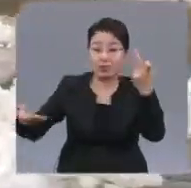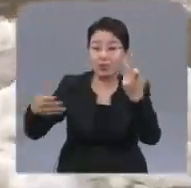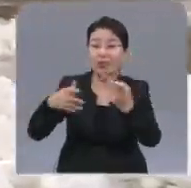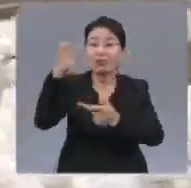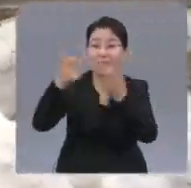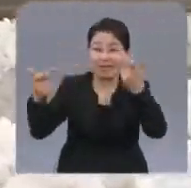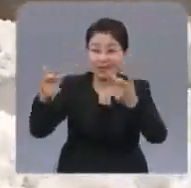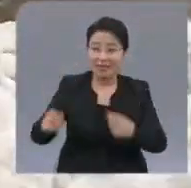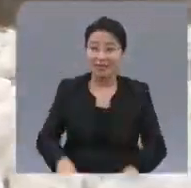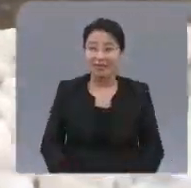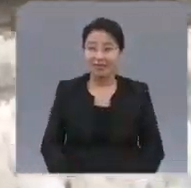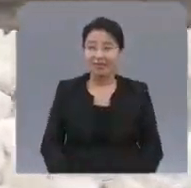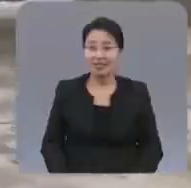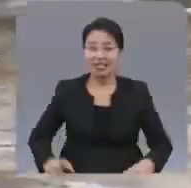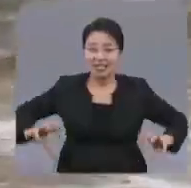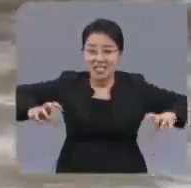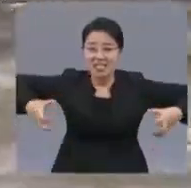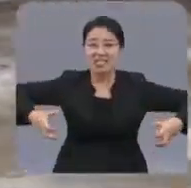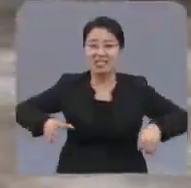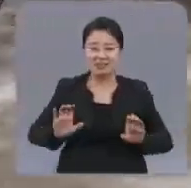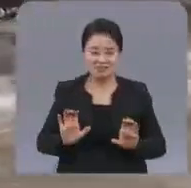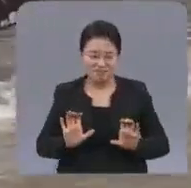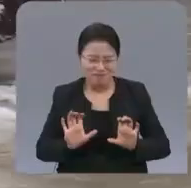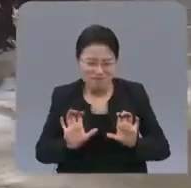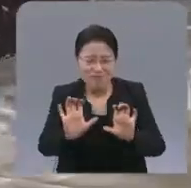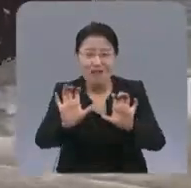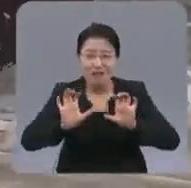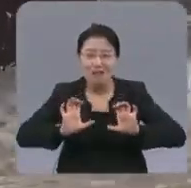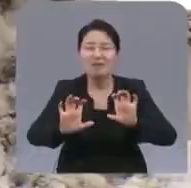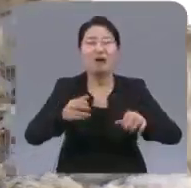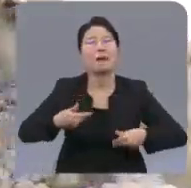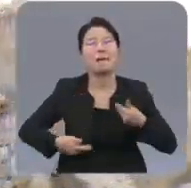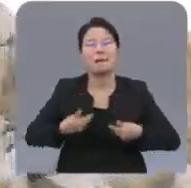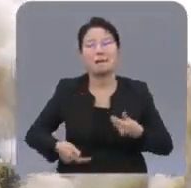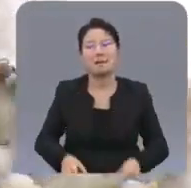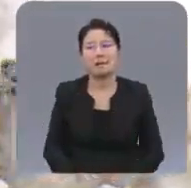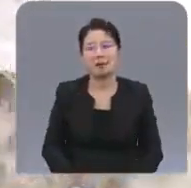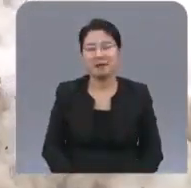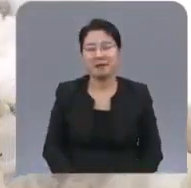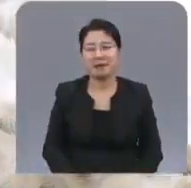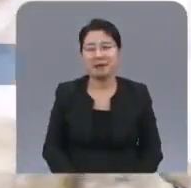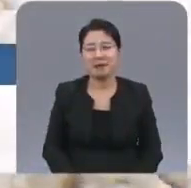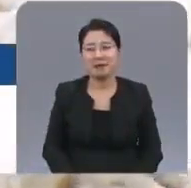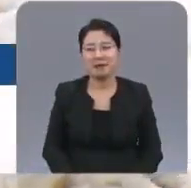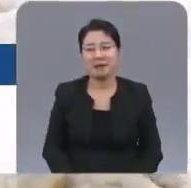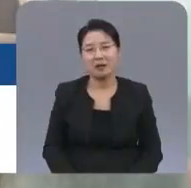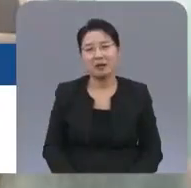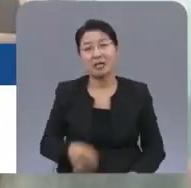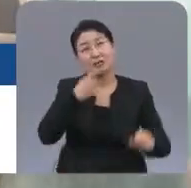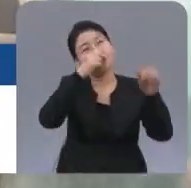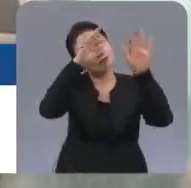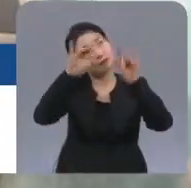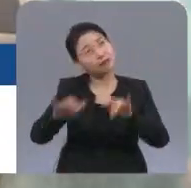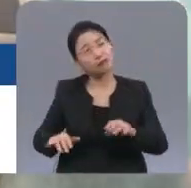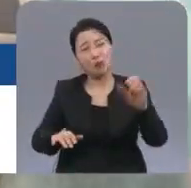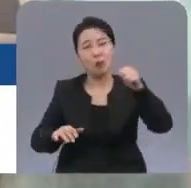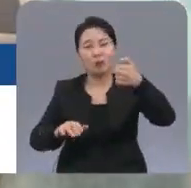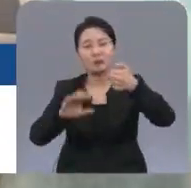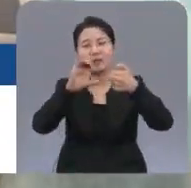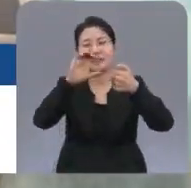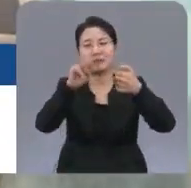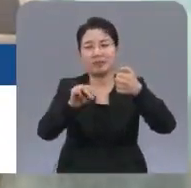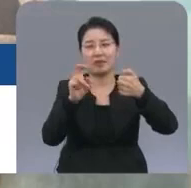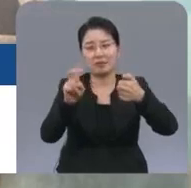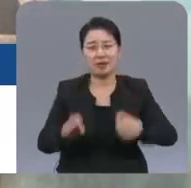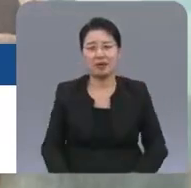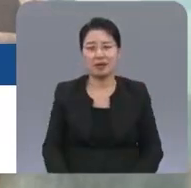lại khổ sở vì tuyết rơi dày ở ngôi làng nằm ở độ cao 650 m so với mực nước biển thuộc huyện cô xong này xe xúc gạt Tuyết